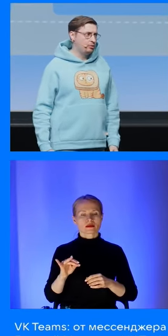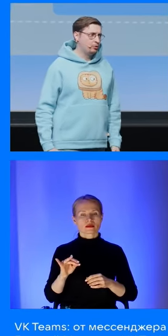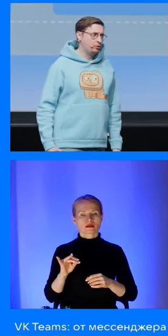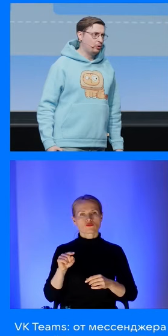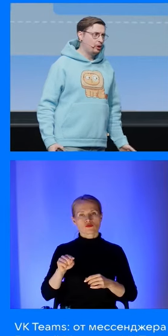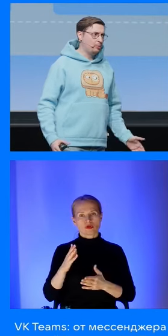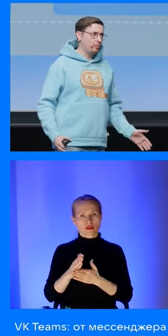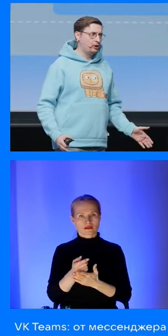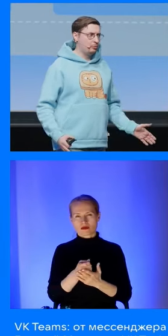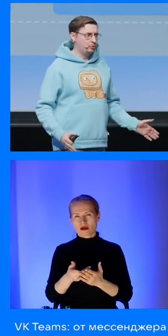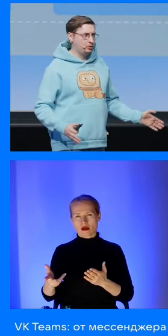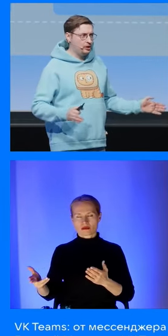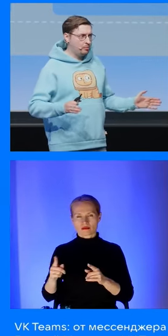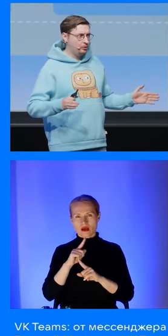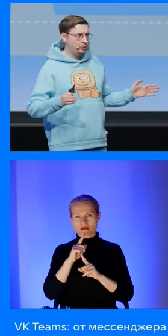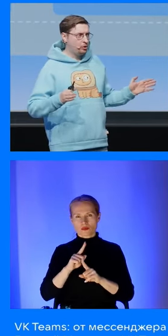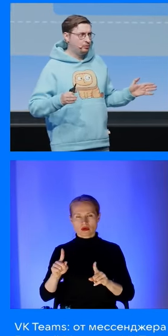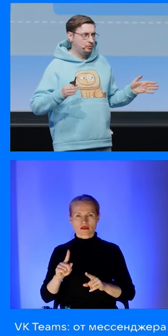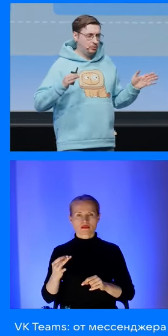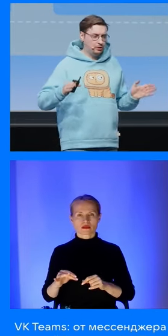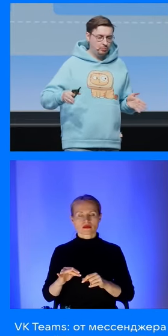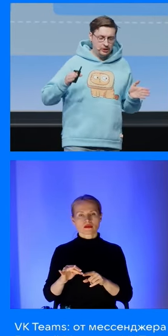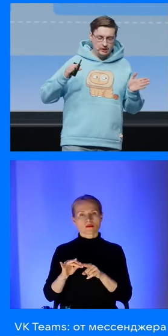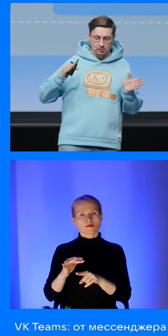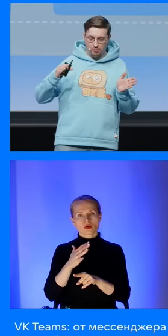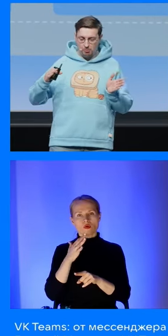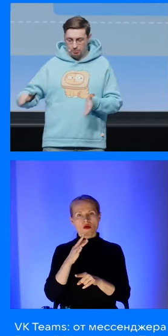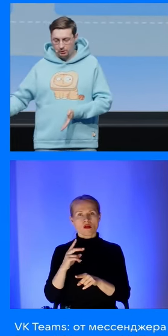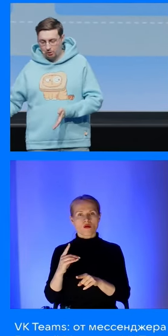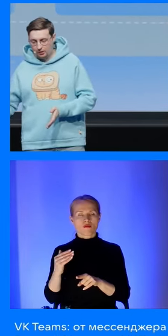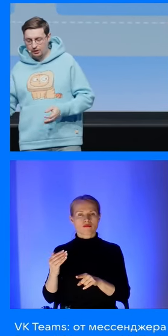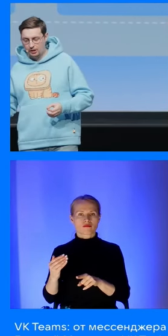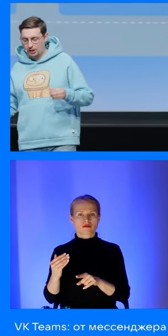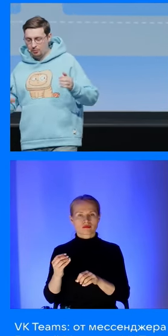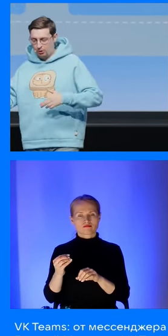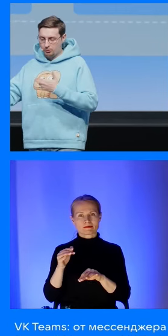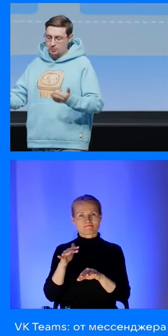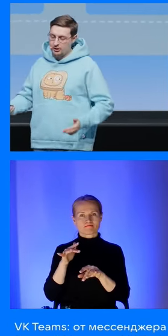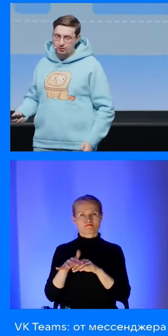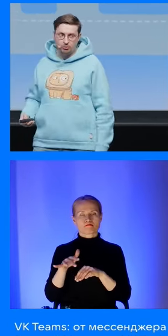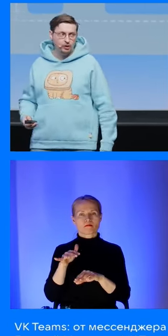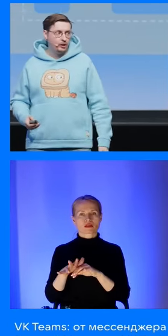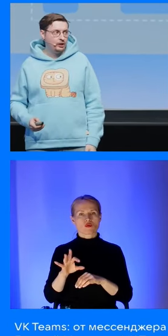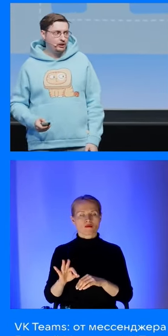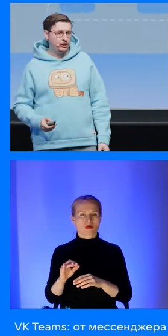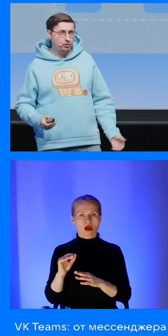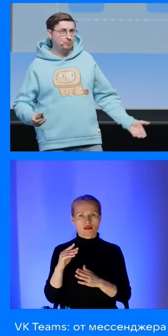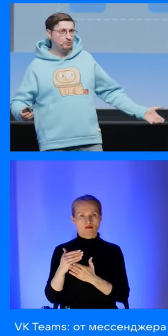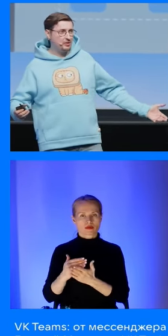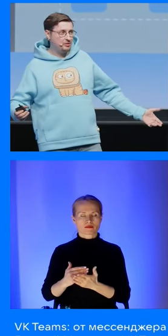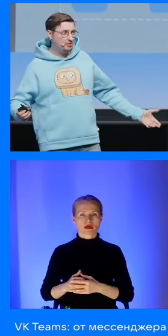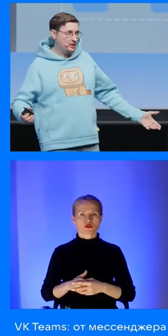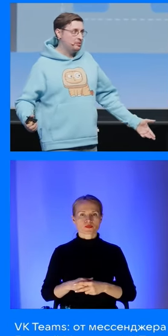особенностей. Уже в то время, например, там тот же дамп логов происходил как бы потоково, а не по какому-то расписанию и так